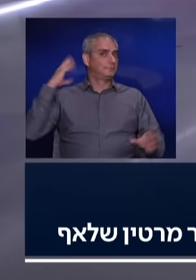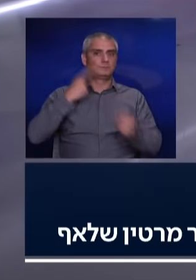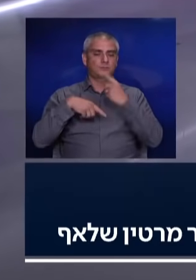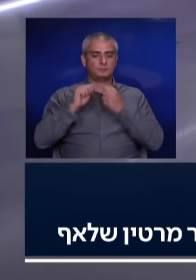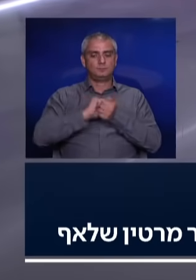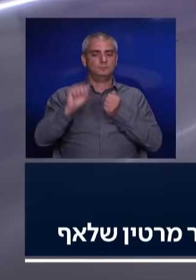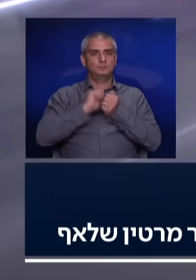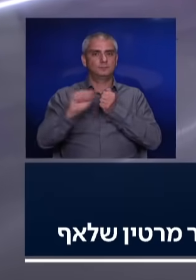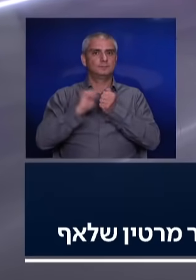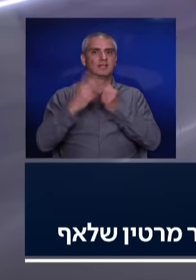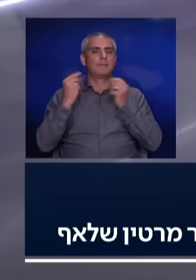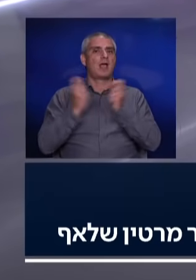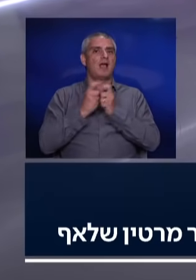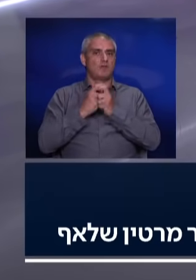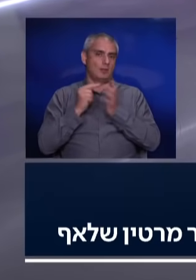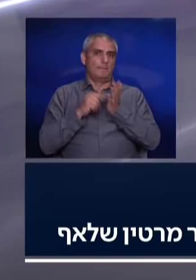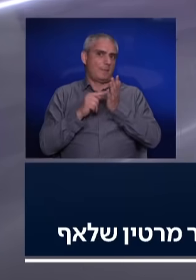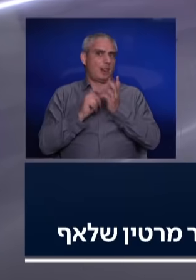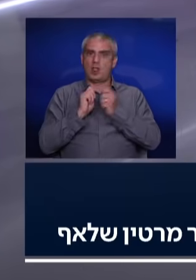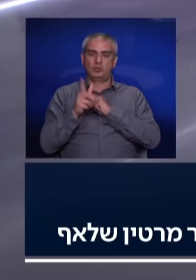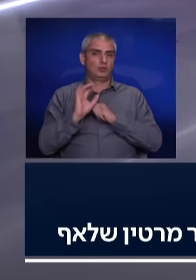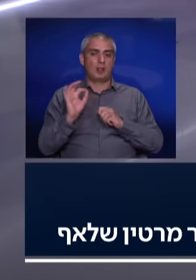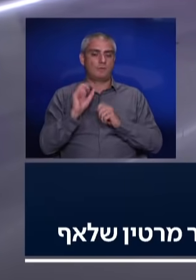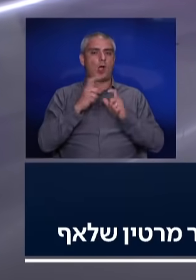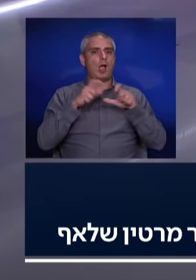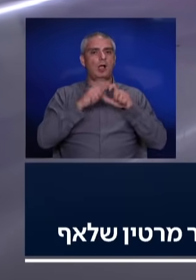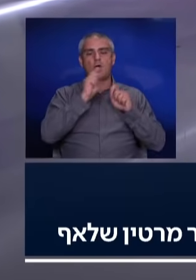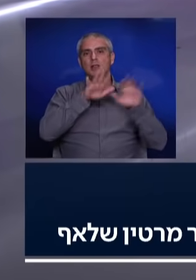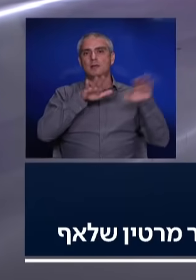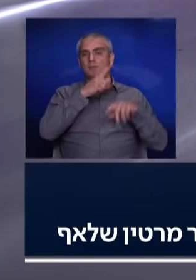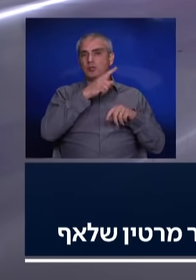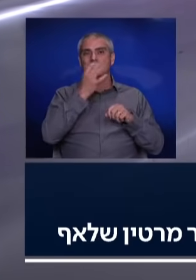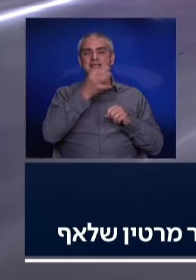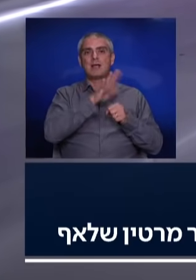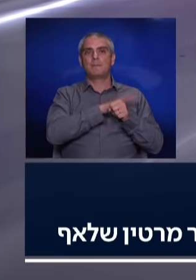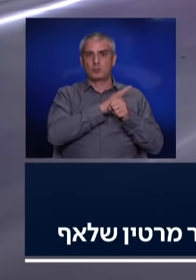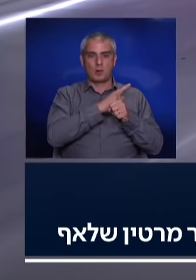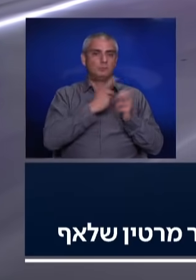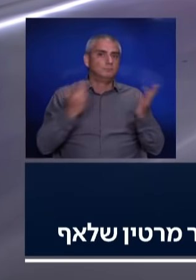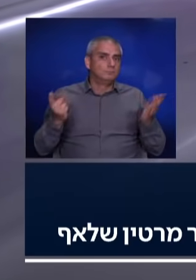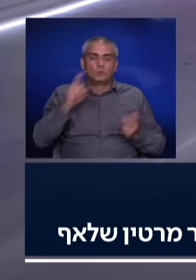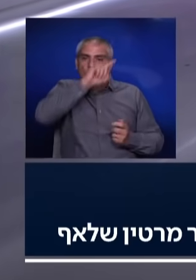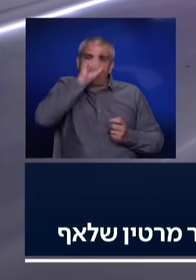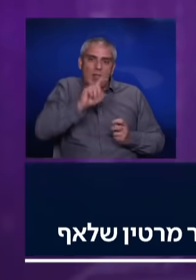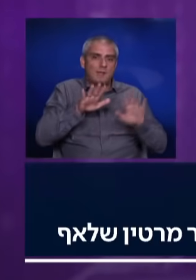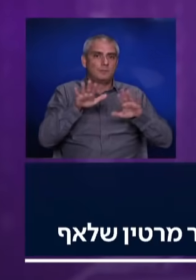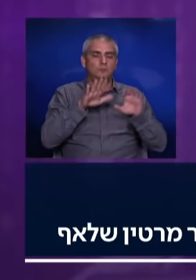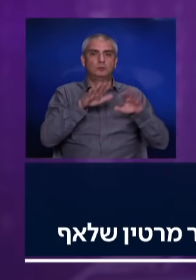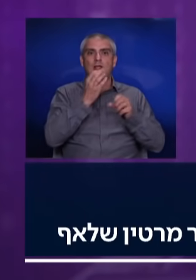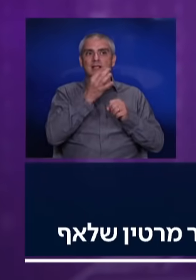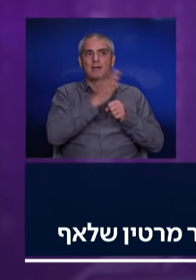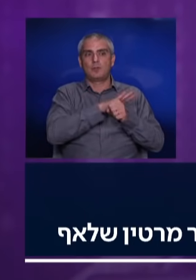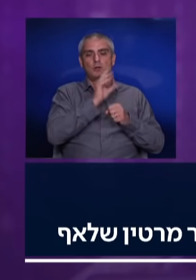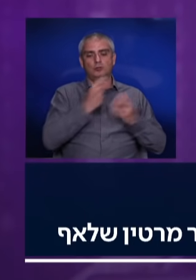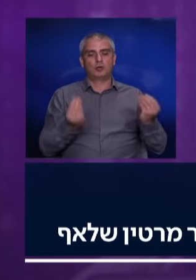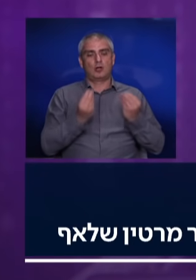נמחקו כמה חברות בגלל שלא שילמו אגרות לממשלת איי אבטולה, כך שייתכן שממשלת איי אבטולה מחזיקה